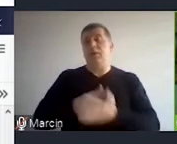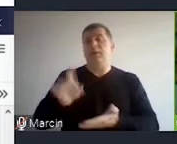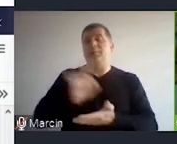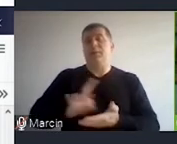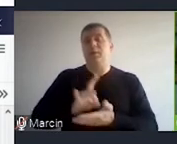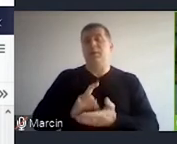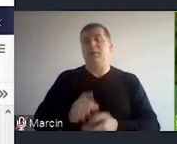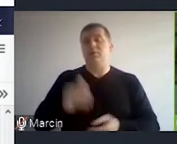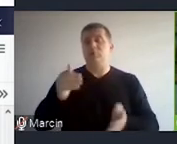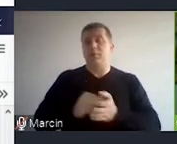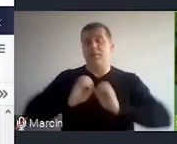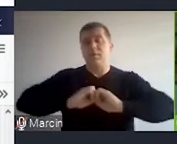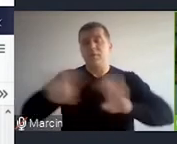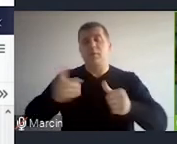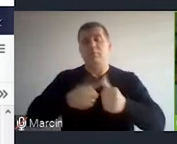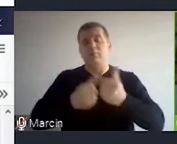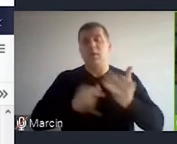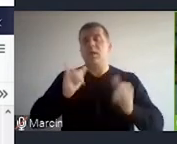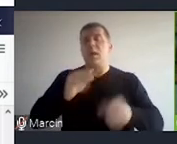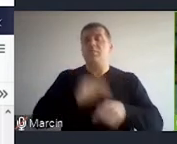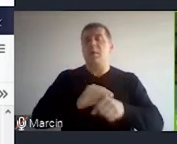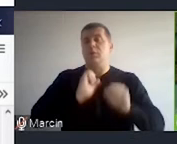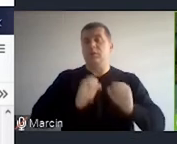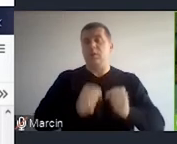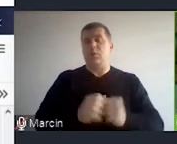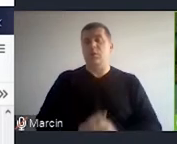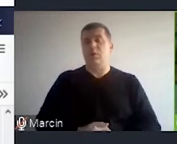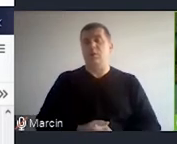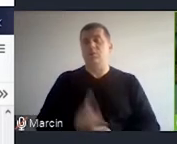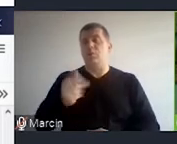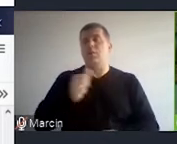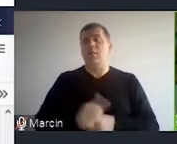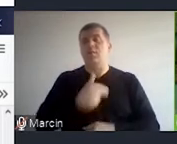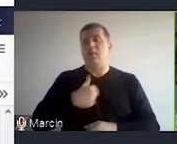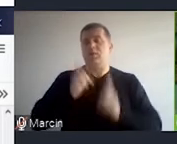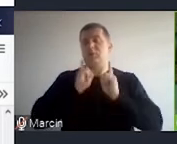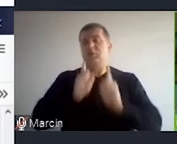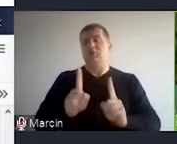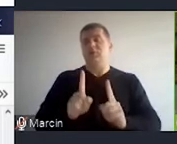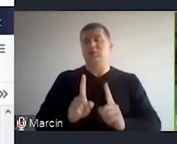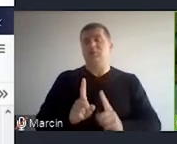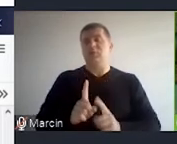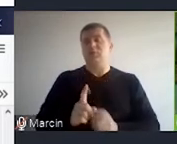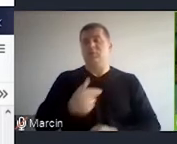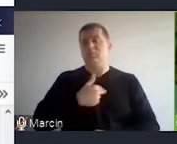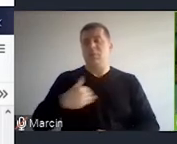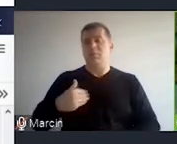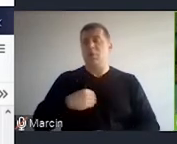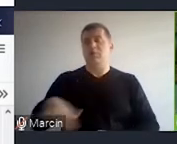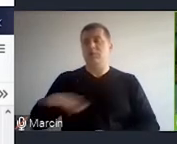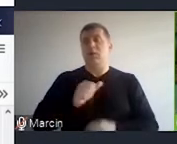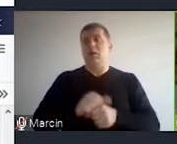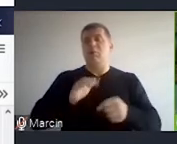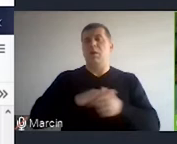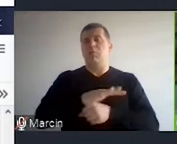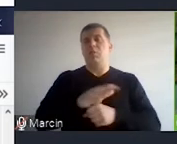to tylko najpierw trzeba im wyjaśnić, jak te metody uproszczone działają, bo to nie jest w naszej rzeczywistości, w naszym kraju specjalnie